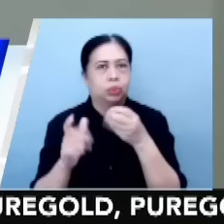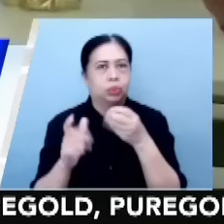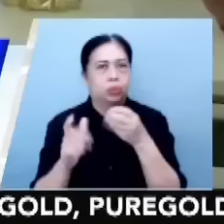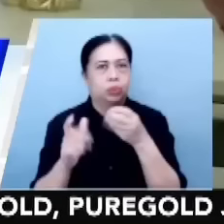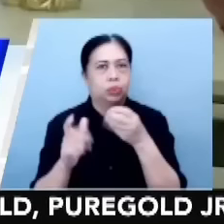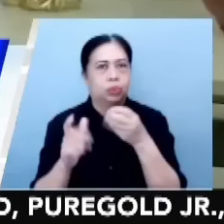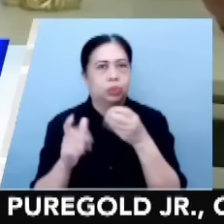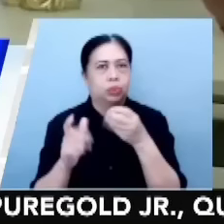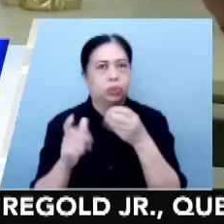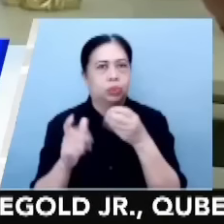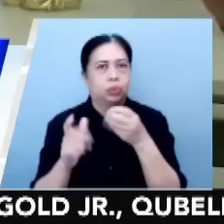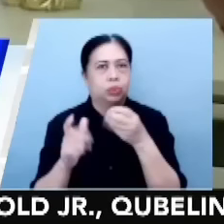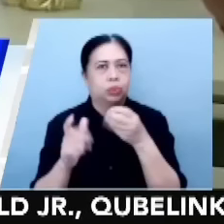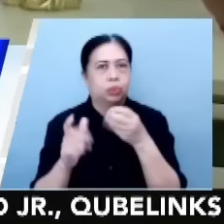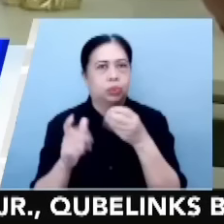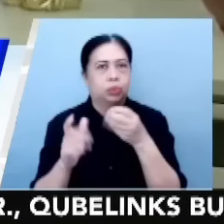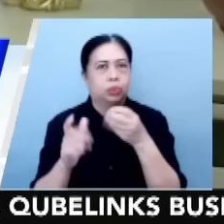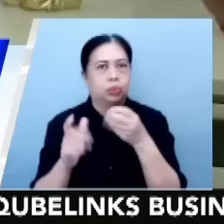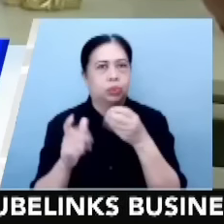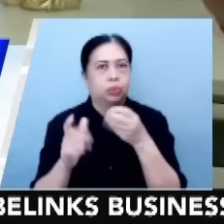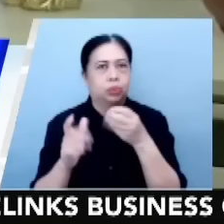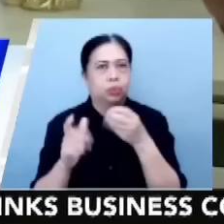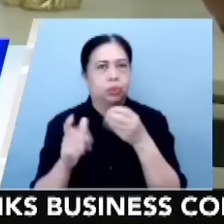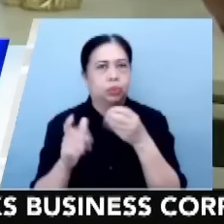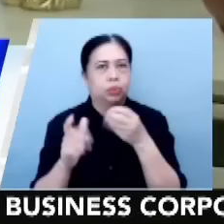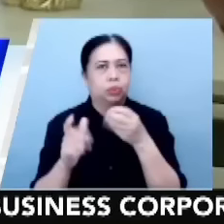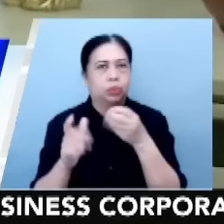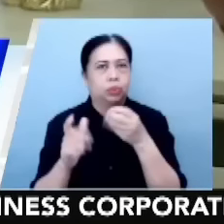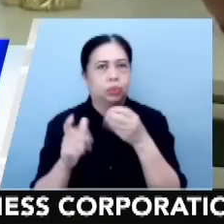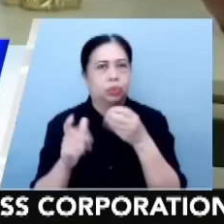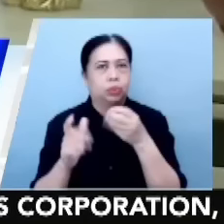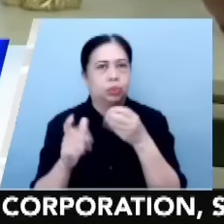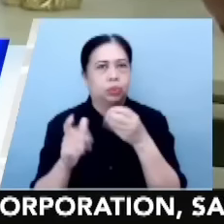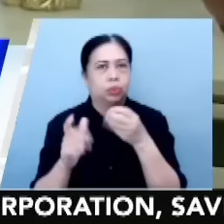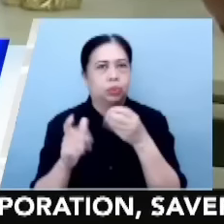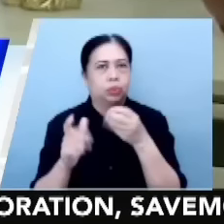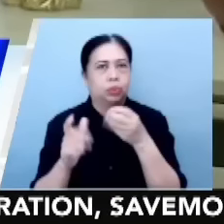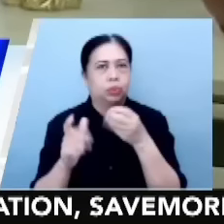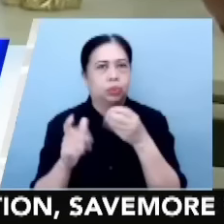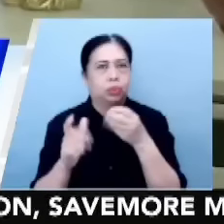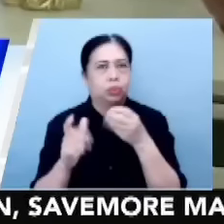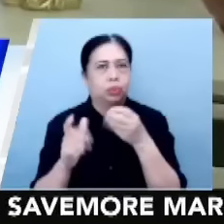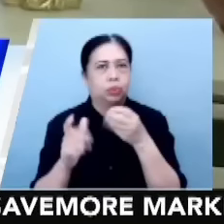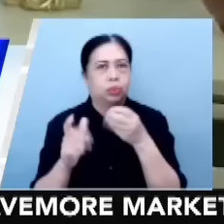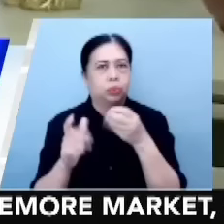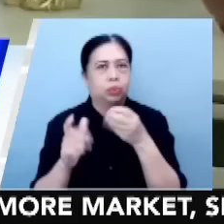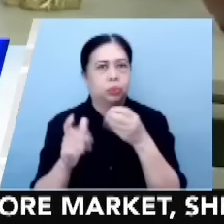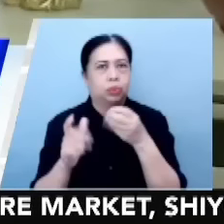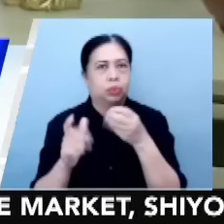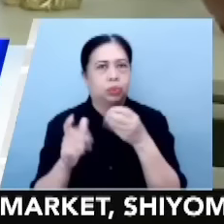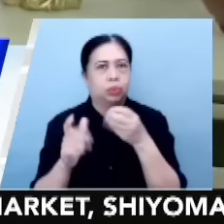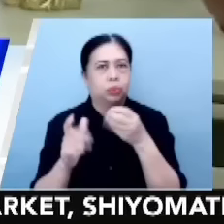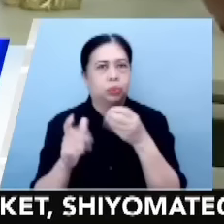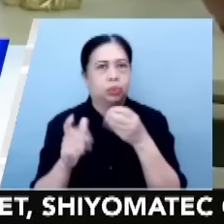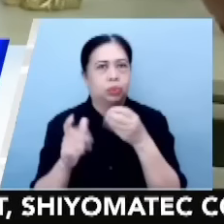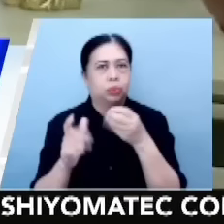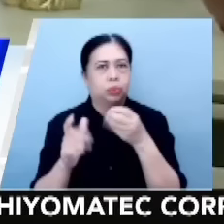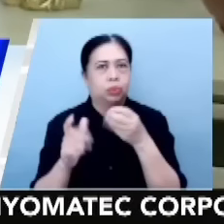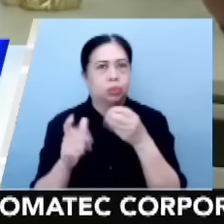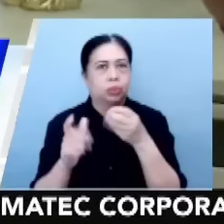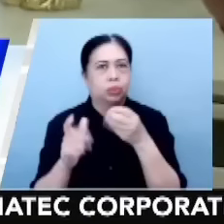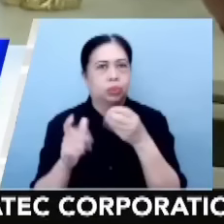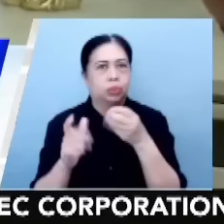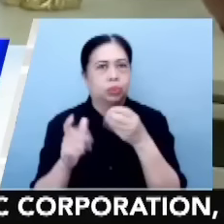uulitin kakasuhan po natin yung subject ng Ano ra 9208 or Iyung tinatawag nating ano